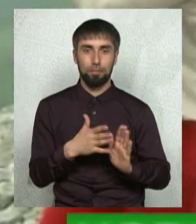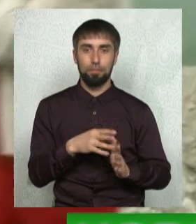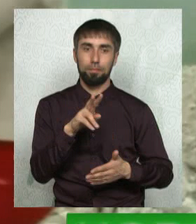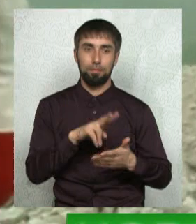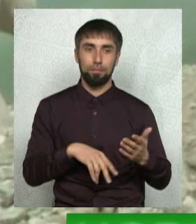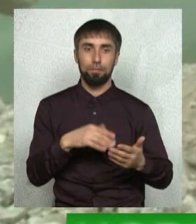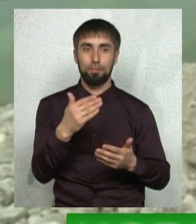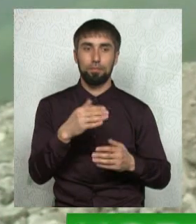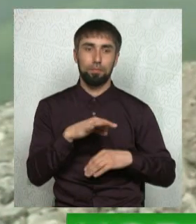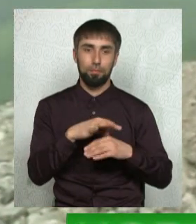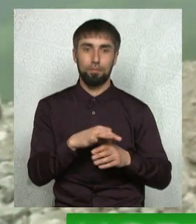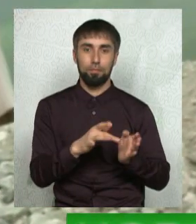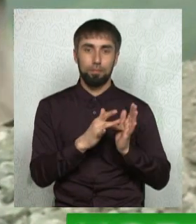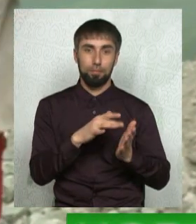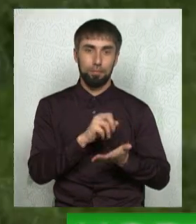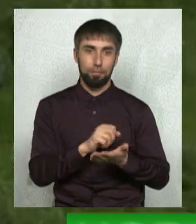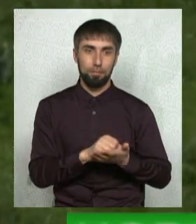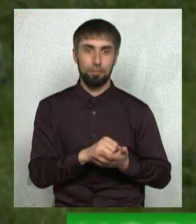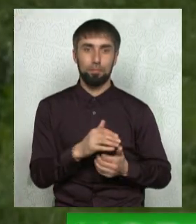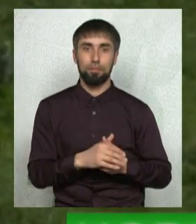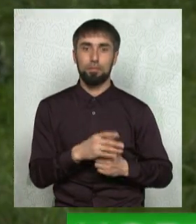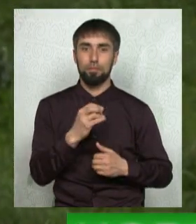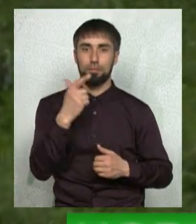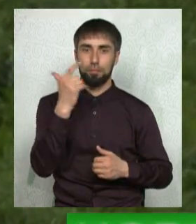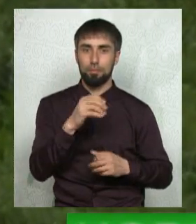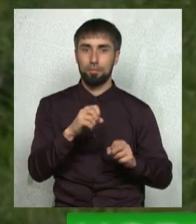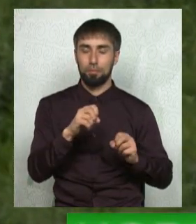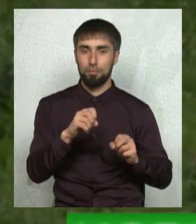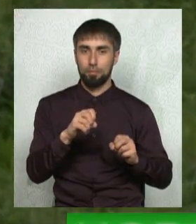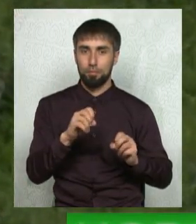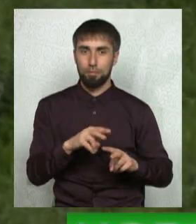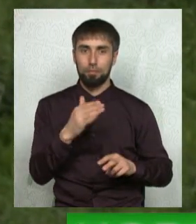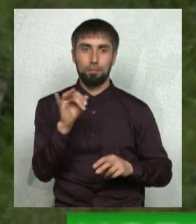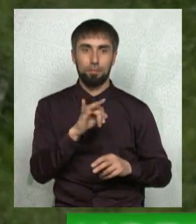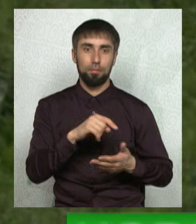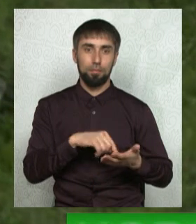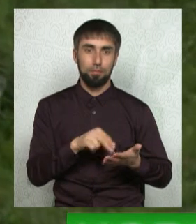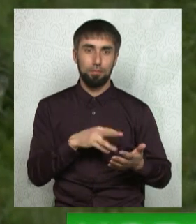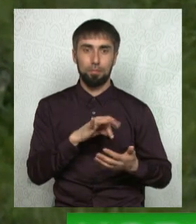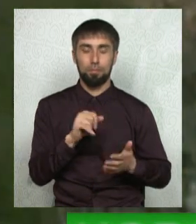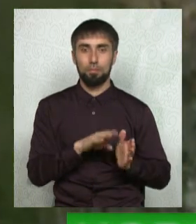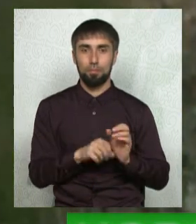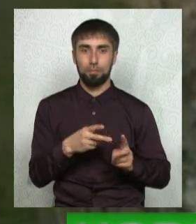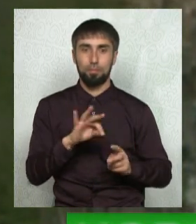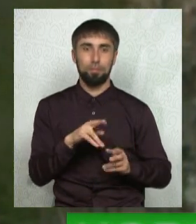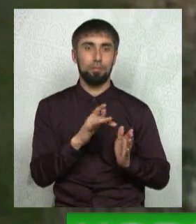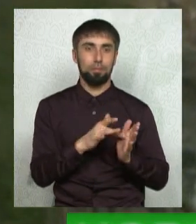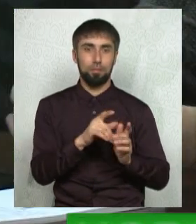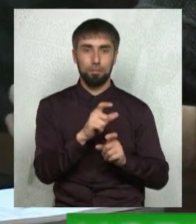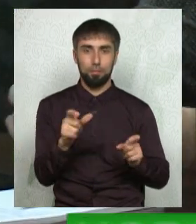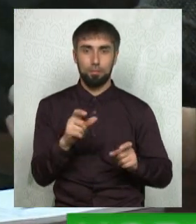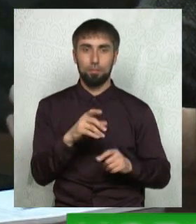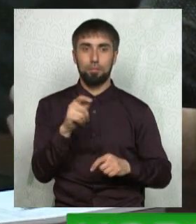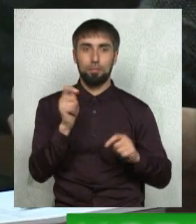на ведение туристической деятельности, искажение неграмотными специалистами исторических справок, меры безопасности для туристов. На